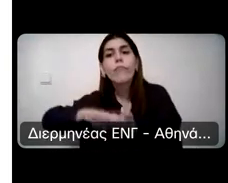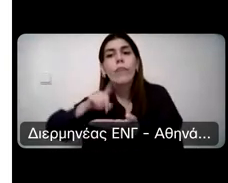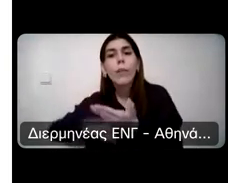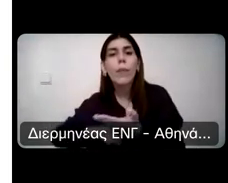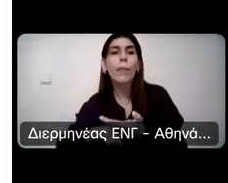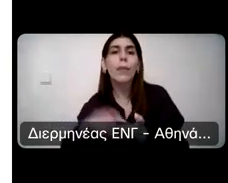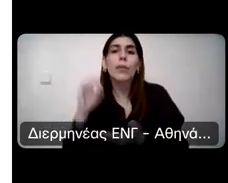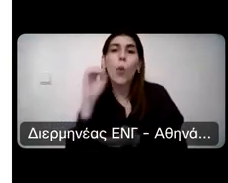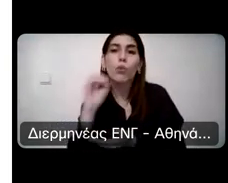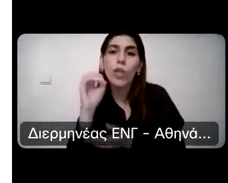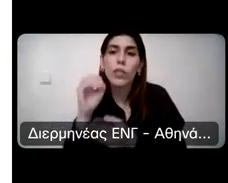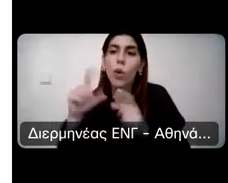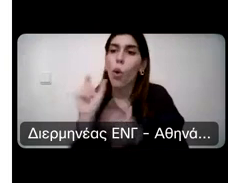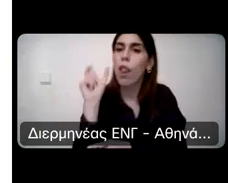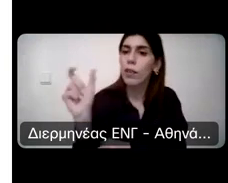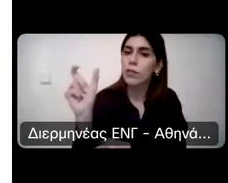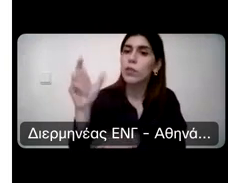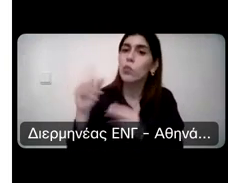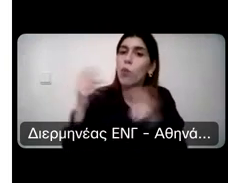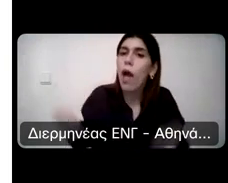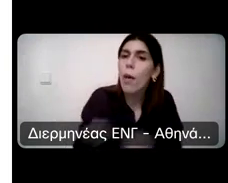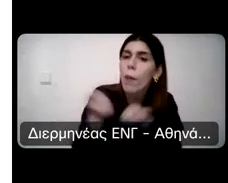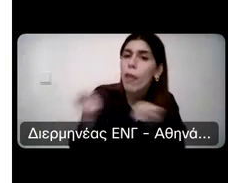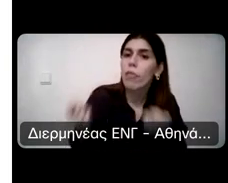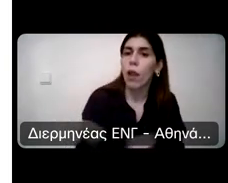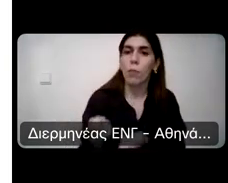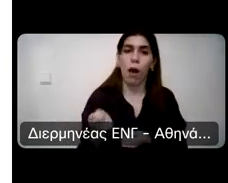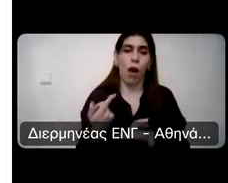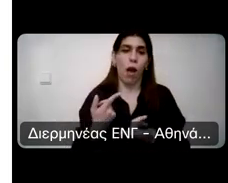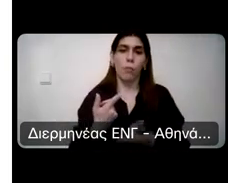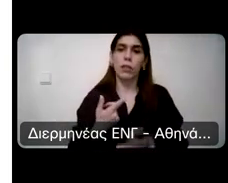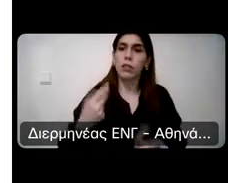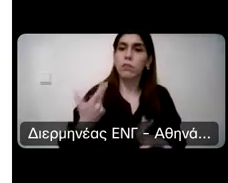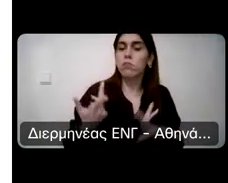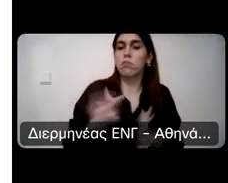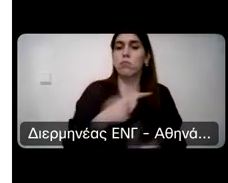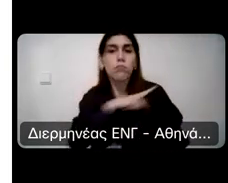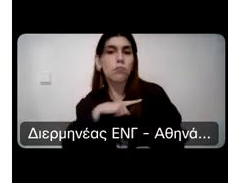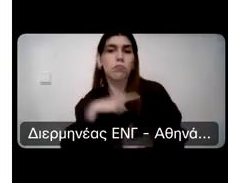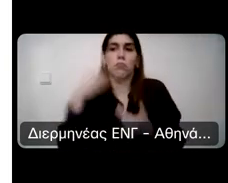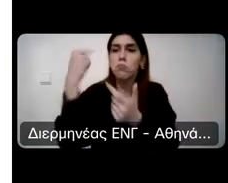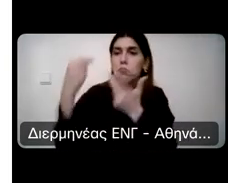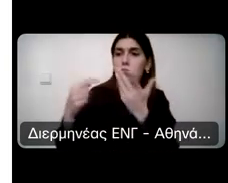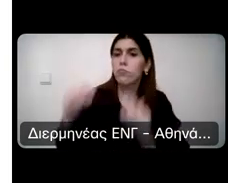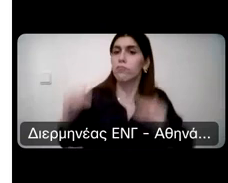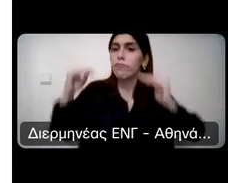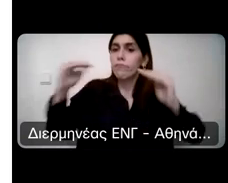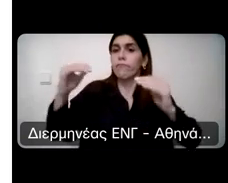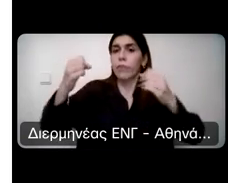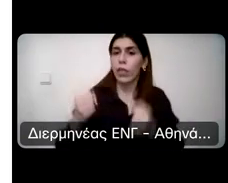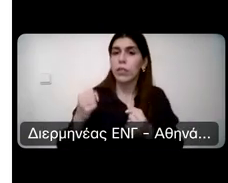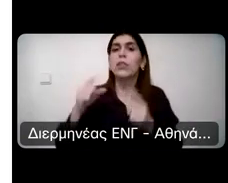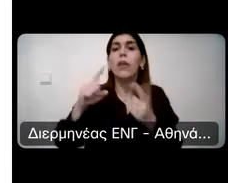ουσιαστικών επαγγελμάτων, αξιωμάτων και συναφών ιδιοτήτων. Μέλη της ομάδας εργασίας, εκτός από την Άννα Ιορδανίδου,